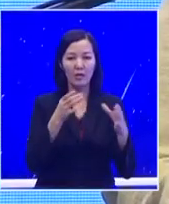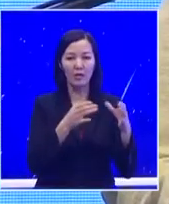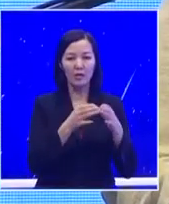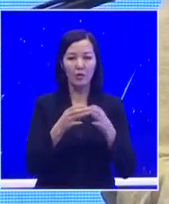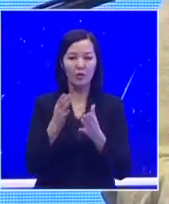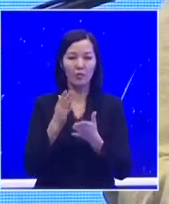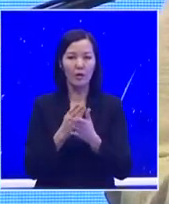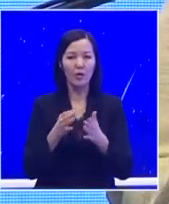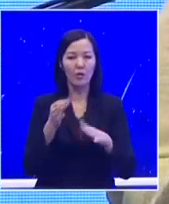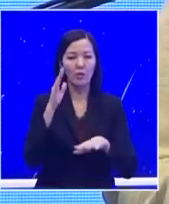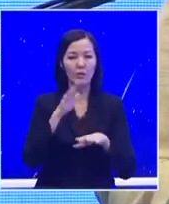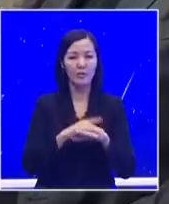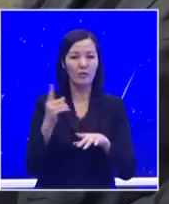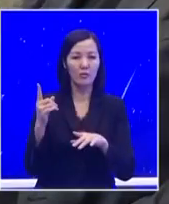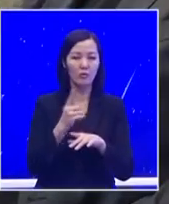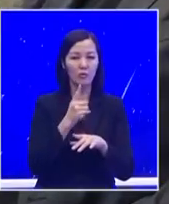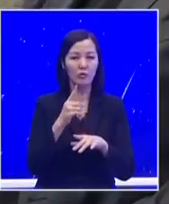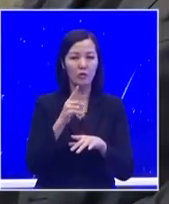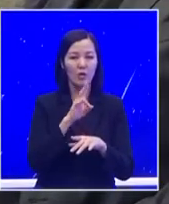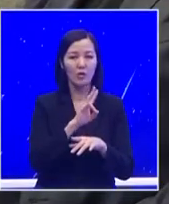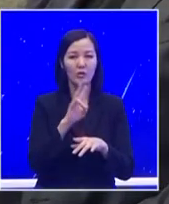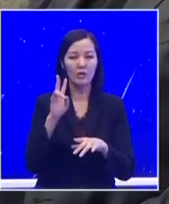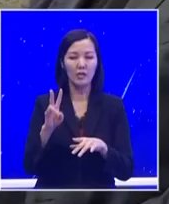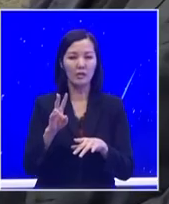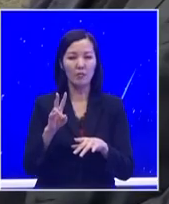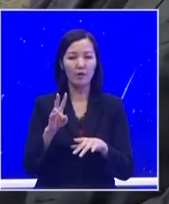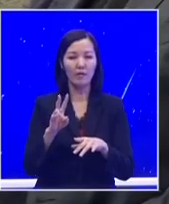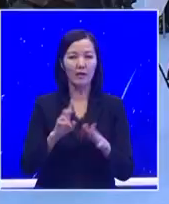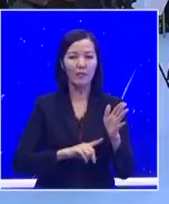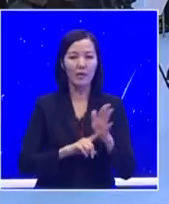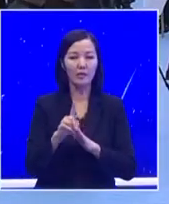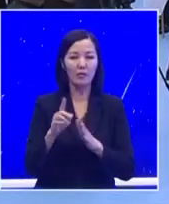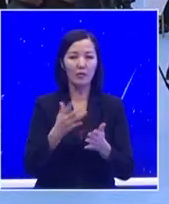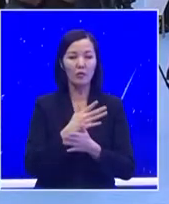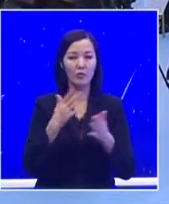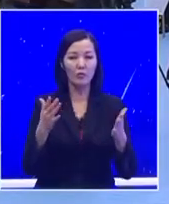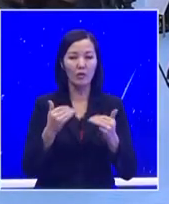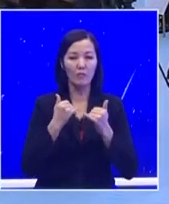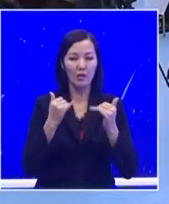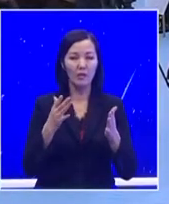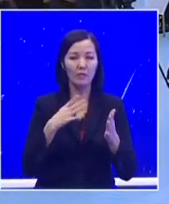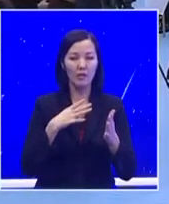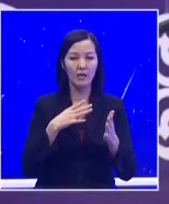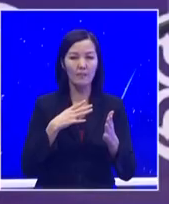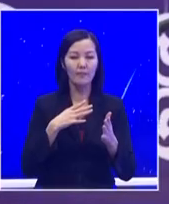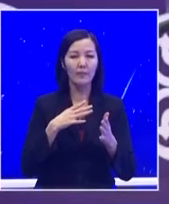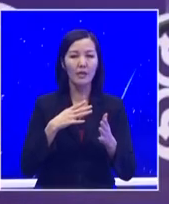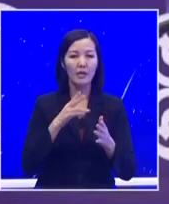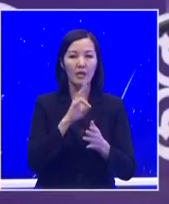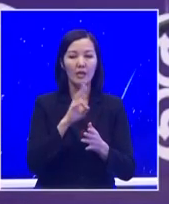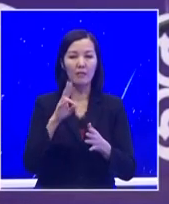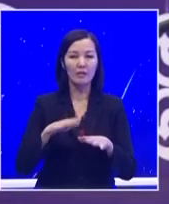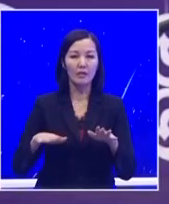істейді. Амандық Баталов тұңғыш президент жолымен экспедициясын облыста бастау алғаны үлкен мәртебе екенін жеткізді. Елбасымыз дүниеге келген